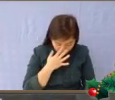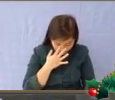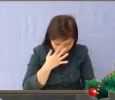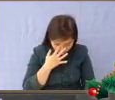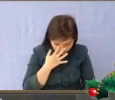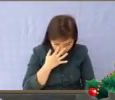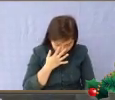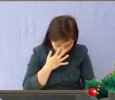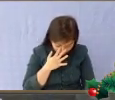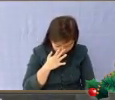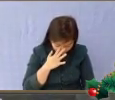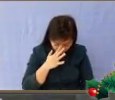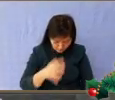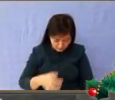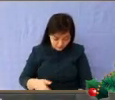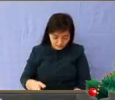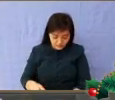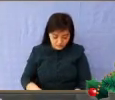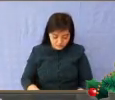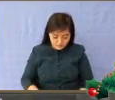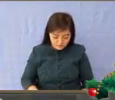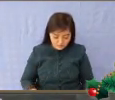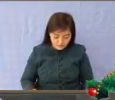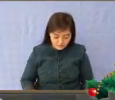balik po tayo sa Psalms